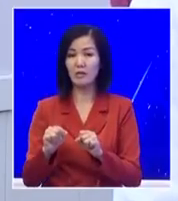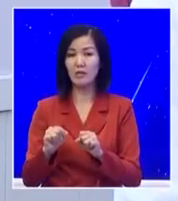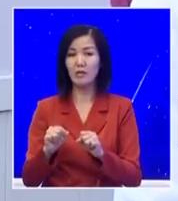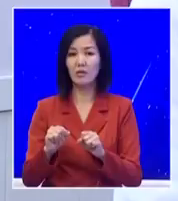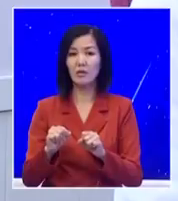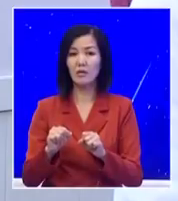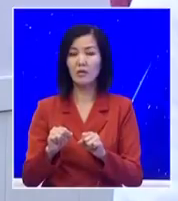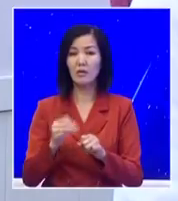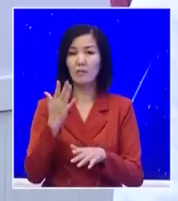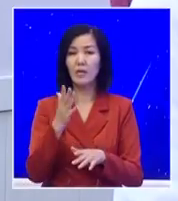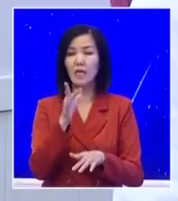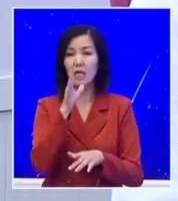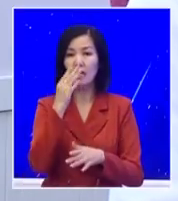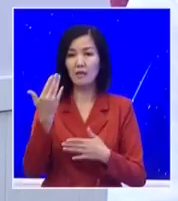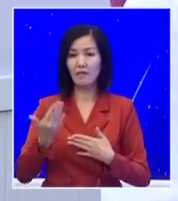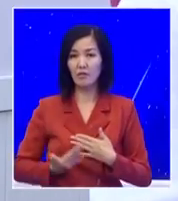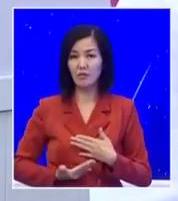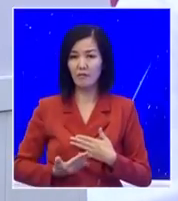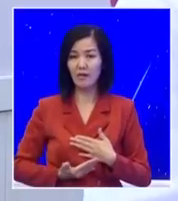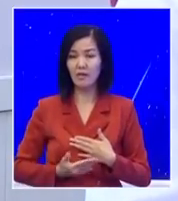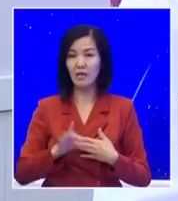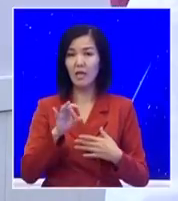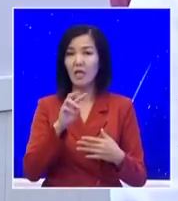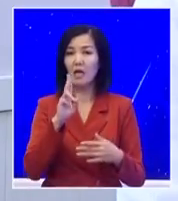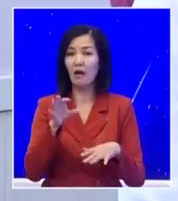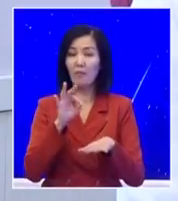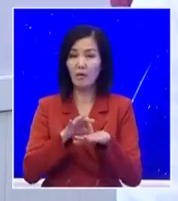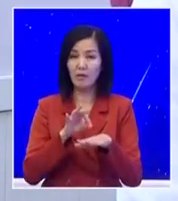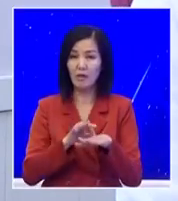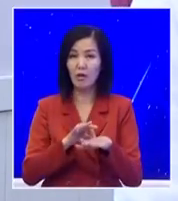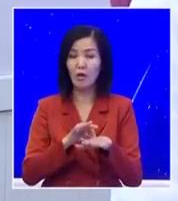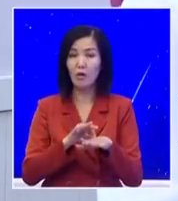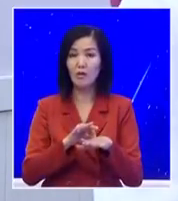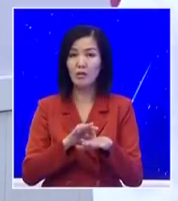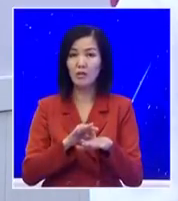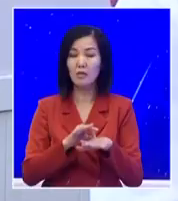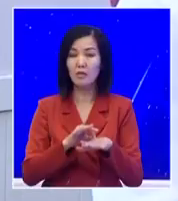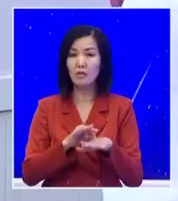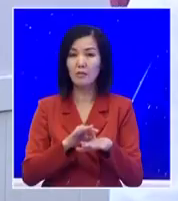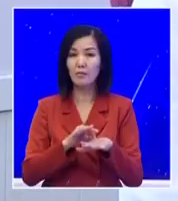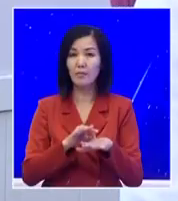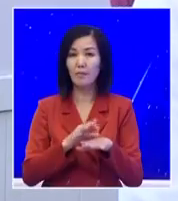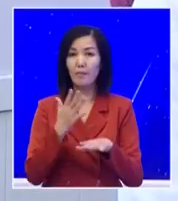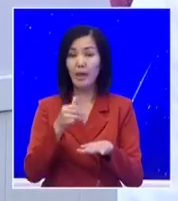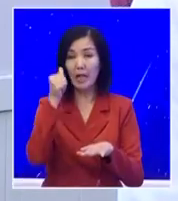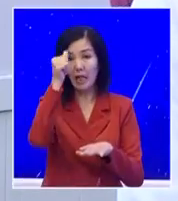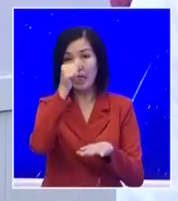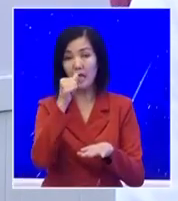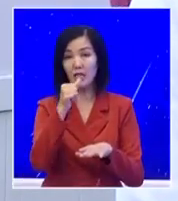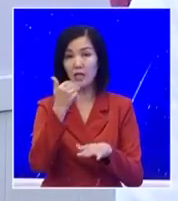5-летняя выживаемость, да, в онкологии это такой критерий. То есть если пациент после постановки диагноза 5 лет живет, это уже считается